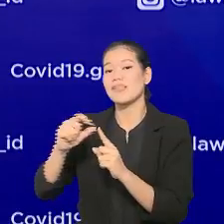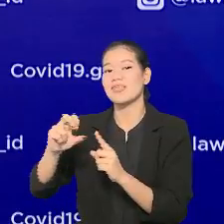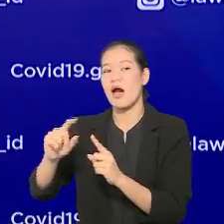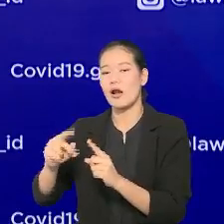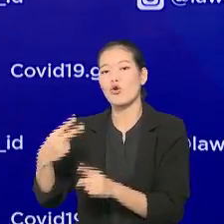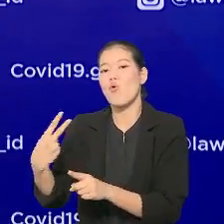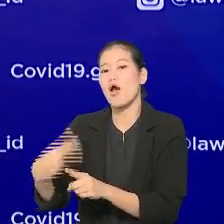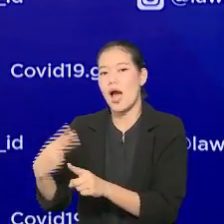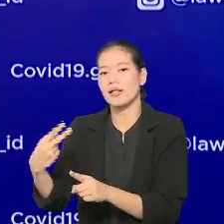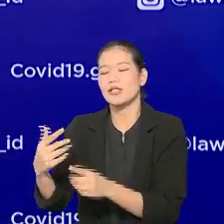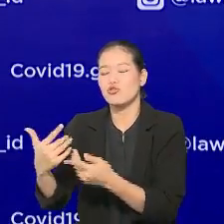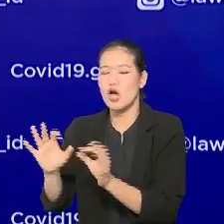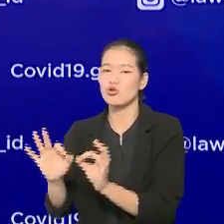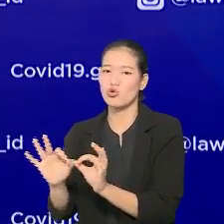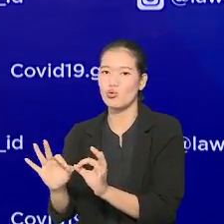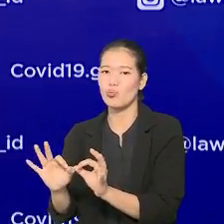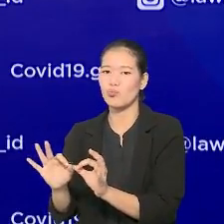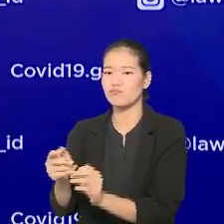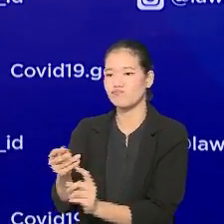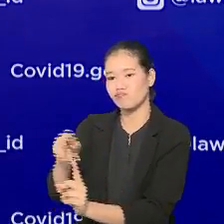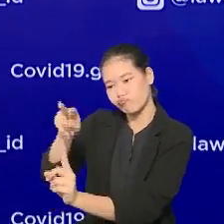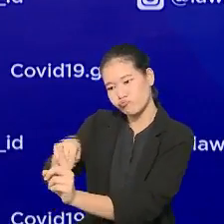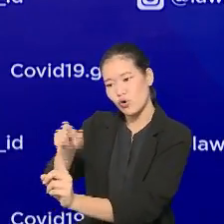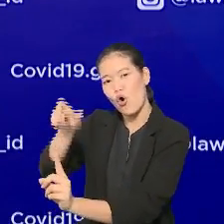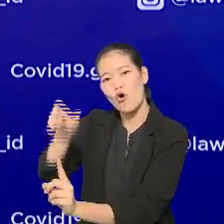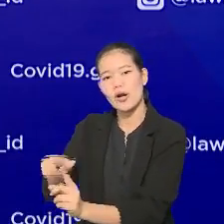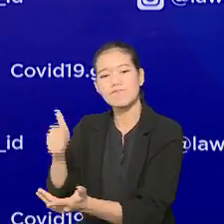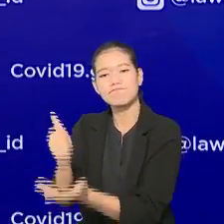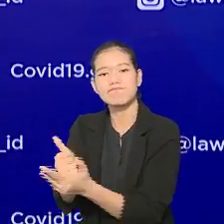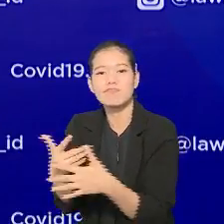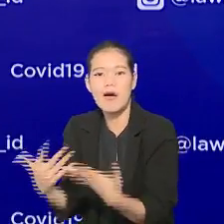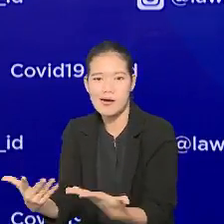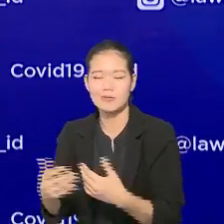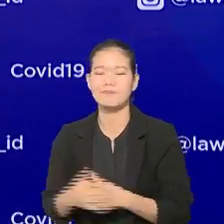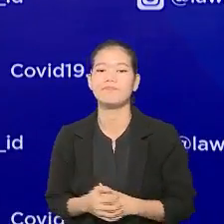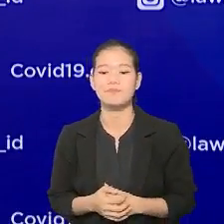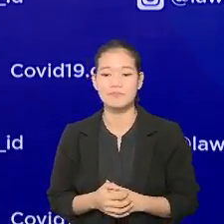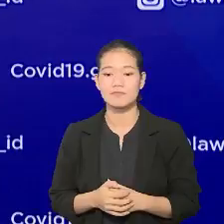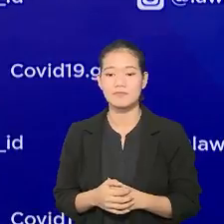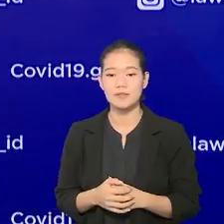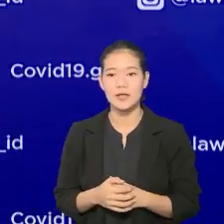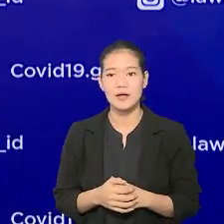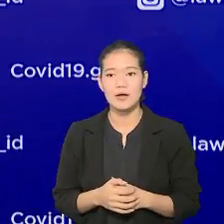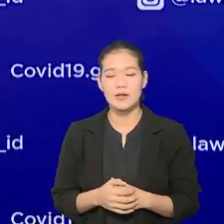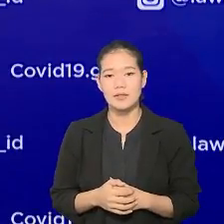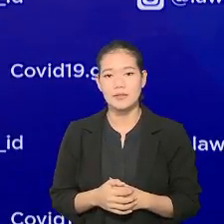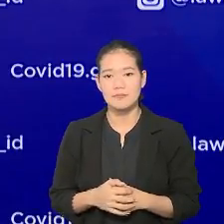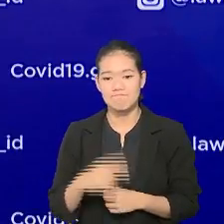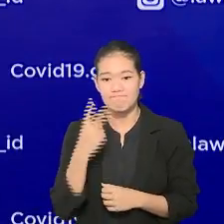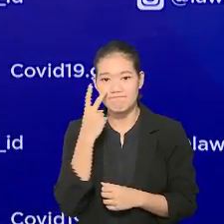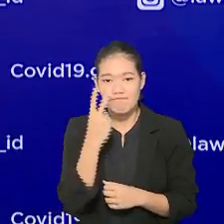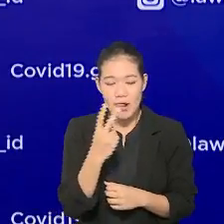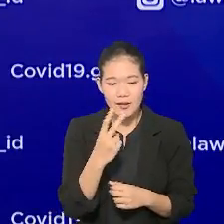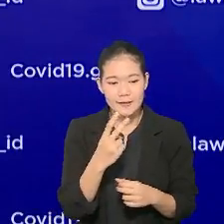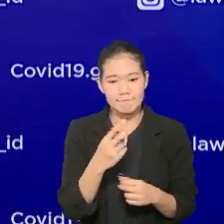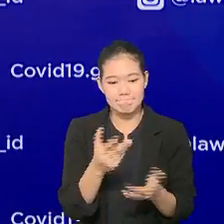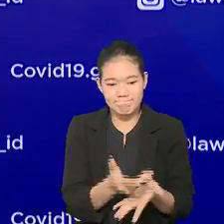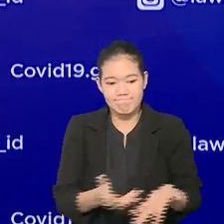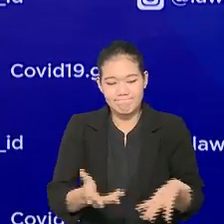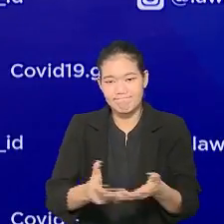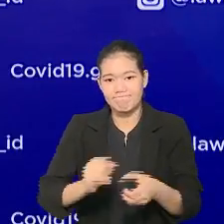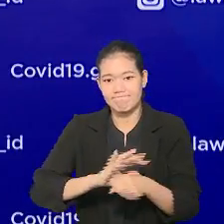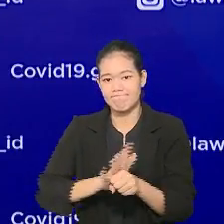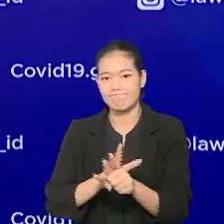benar-benar mengkonfirmasi seseorang positif atau tidak. Meninjau secara spesifik perkembangan kasus